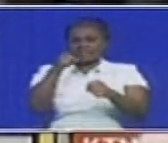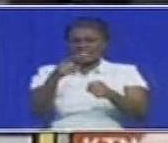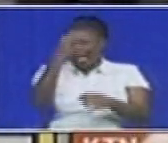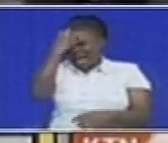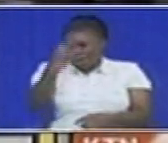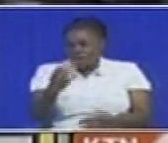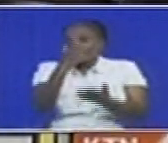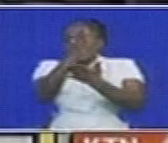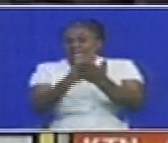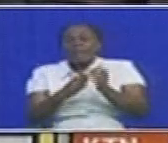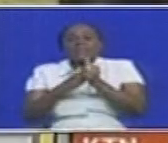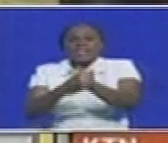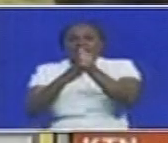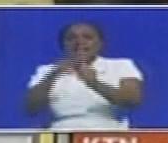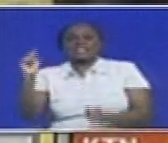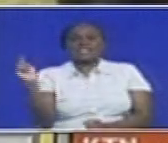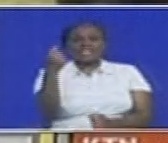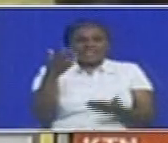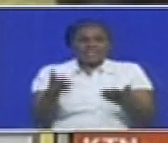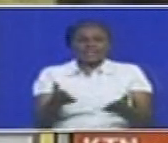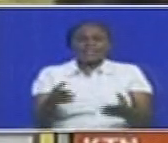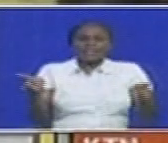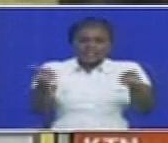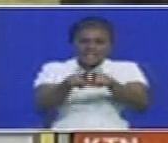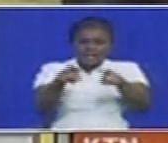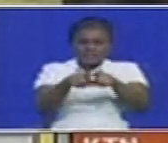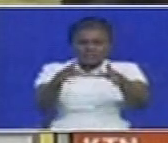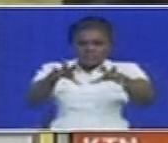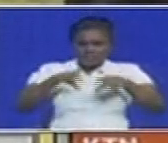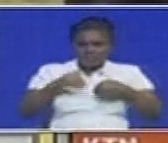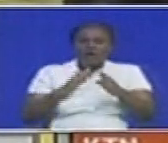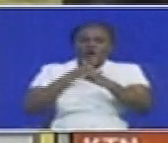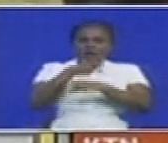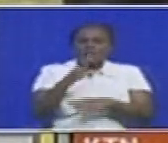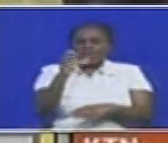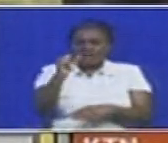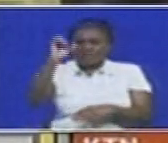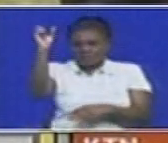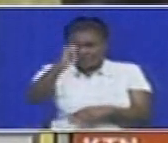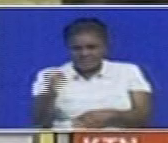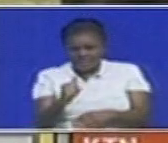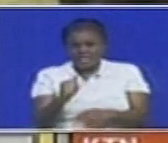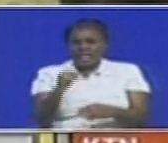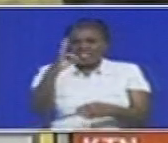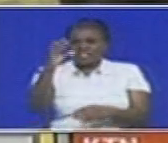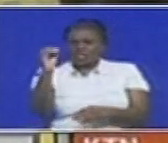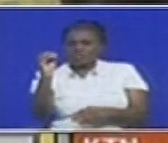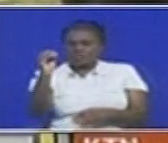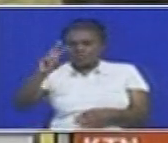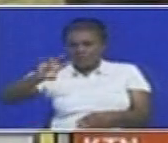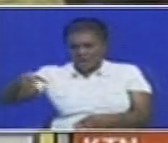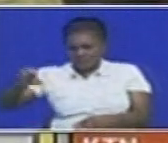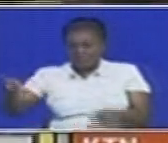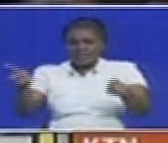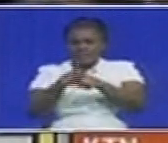yamewaghadhabisha baadhi ya viongozi nchini. Has also received more than 25% in at least 32 counties.